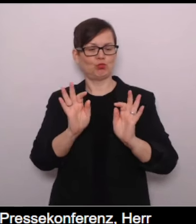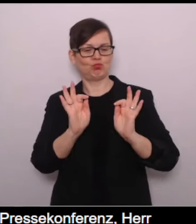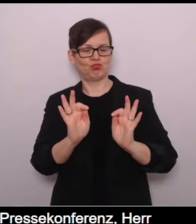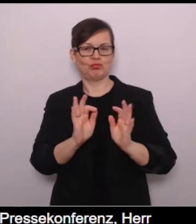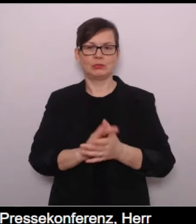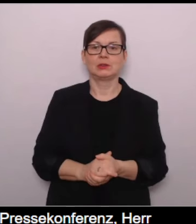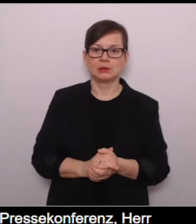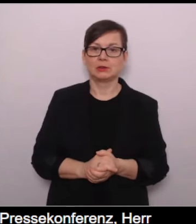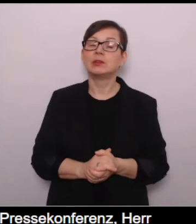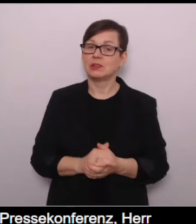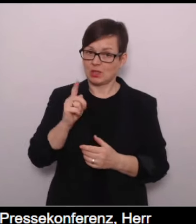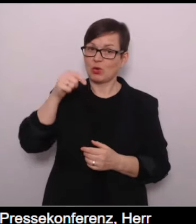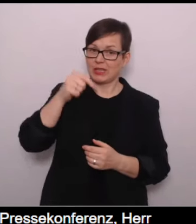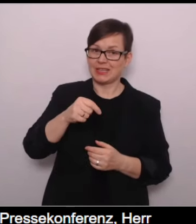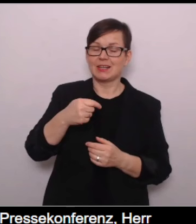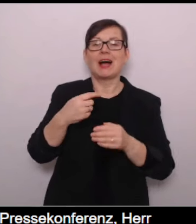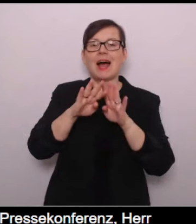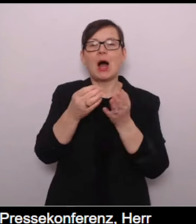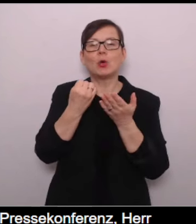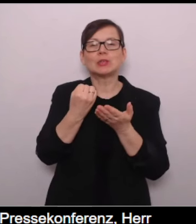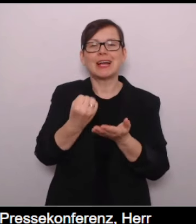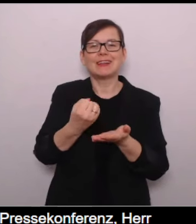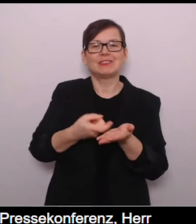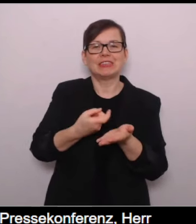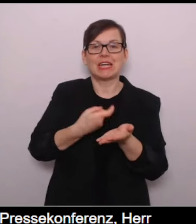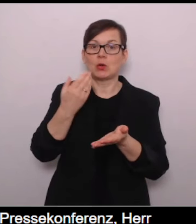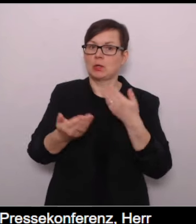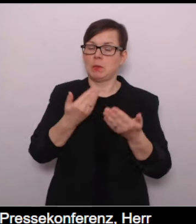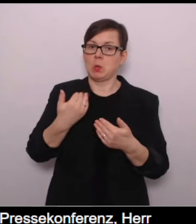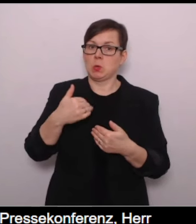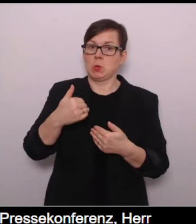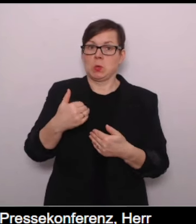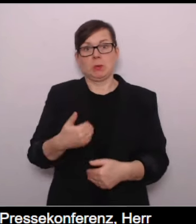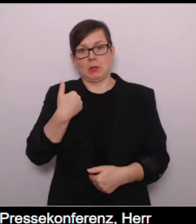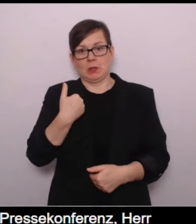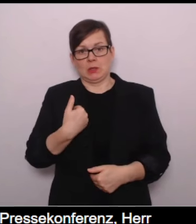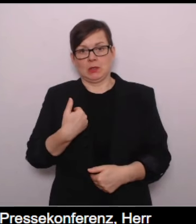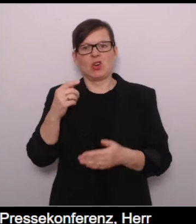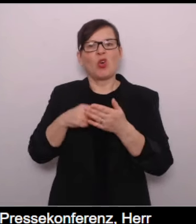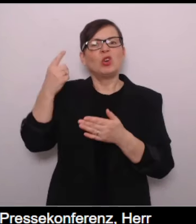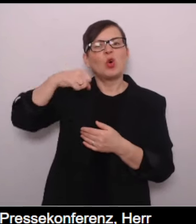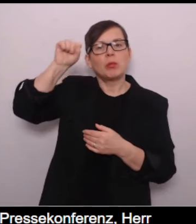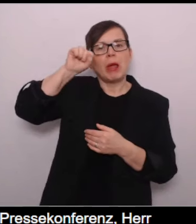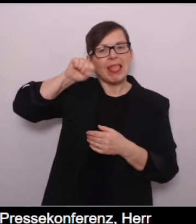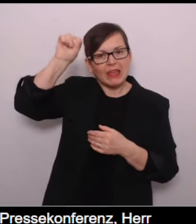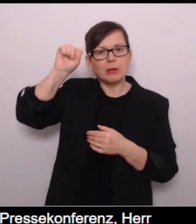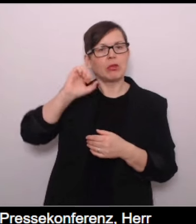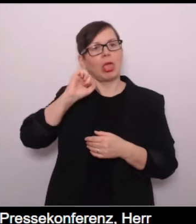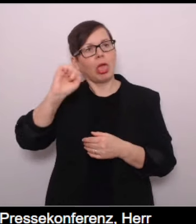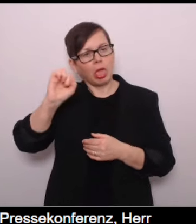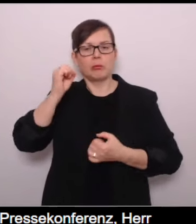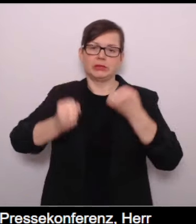bekommen mehr, aber es ist seriös finanziert. Das Problem ist ja generell, dass auch unsere Haushaltszahlen herausfordernder werden. Warum?